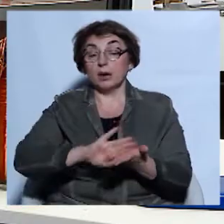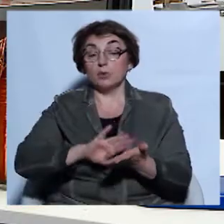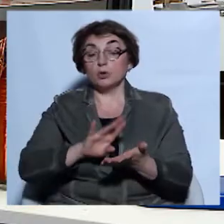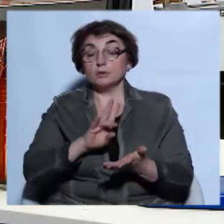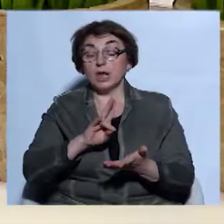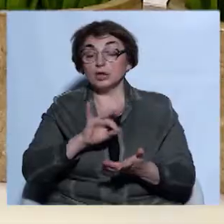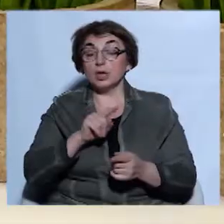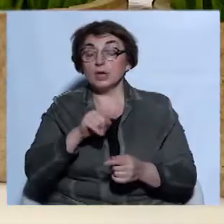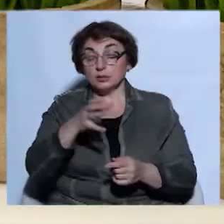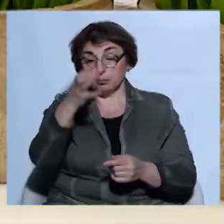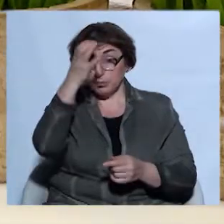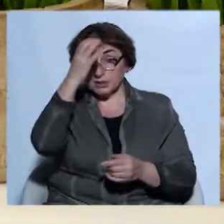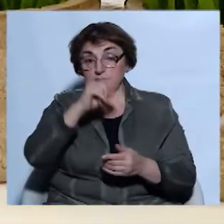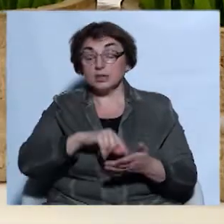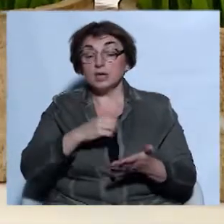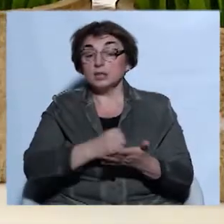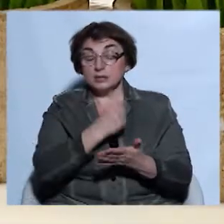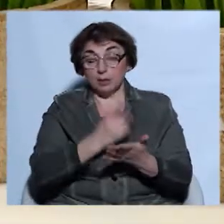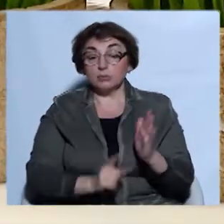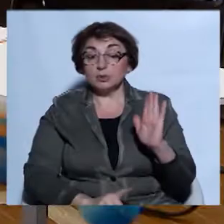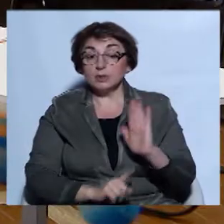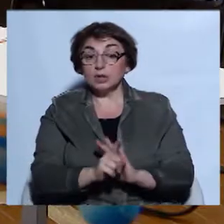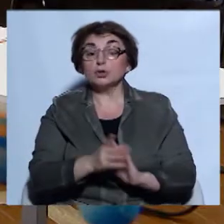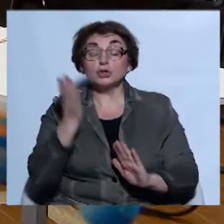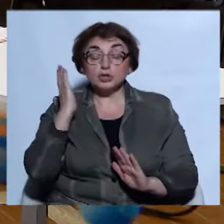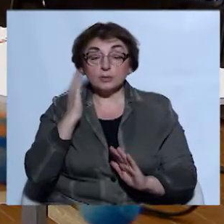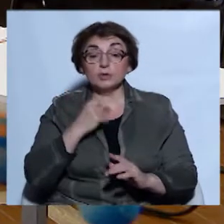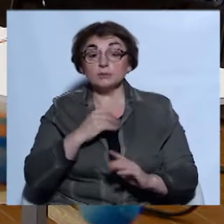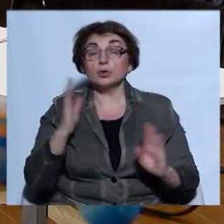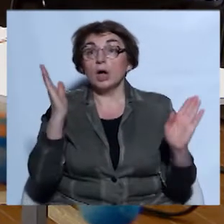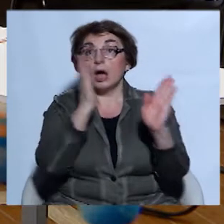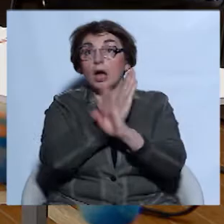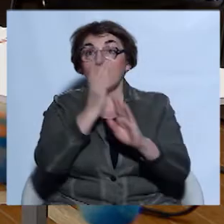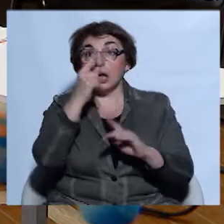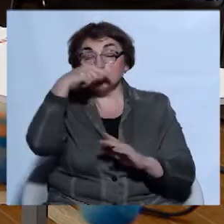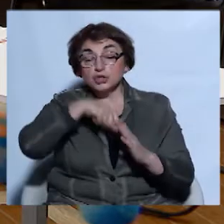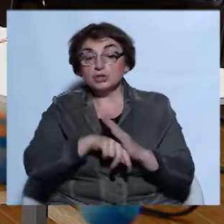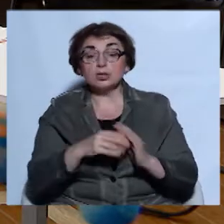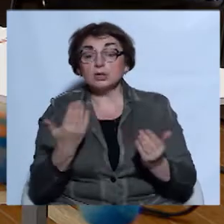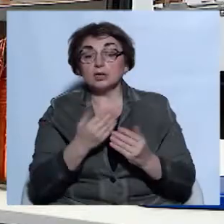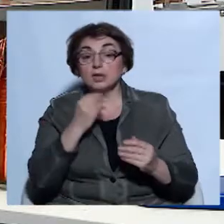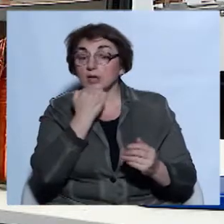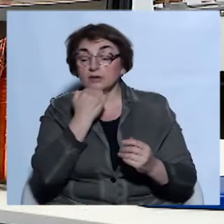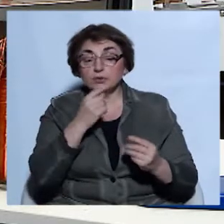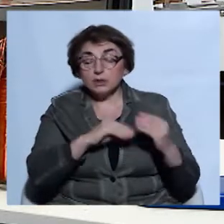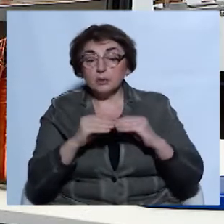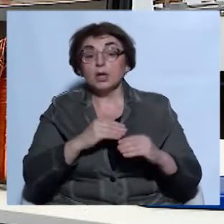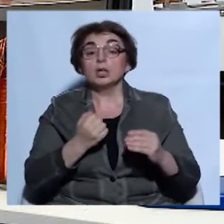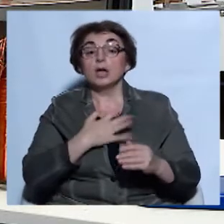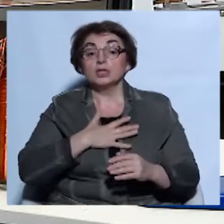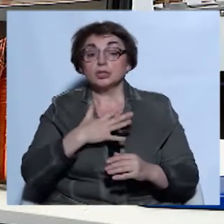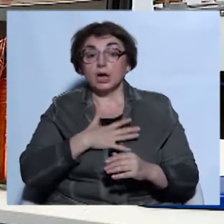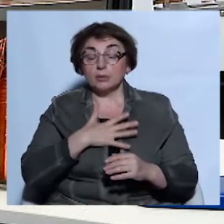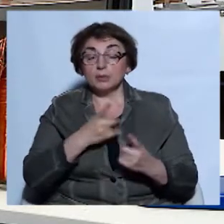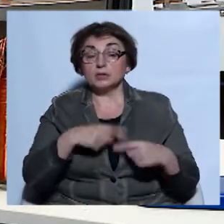ეს პრისტლისეული მეთოდი საფუძვლად დაედო შემდეგში უკვე ჰაერის კომპონენტების შესწავლას, ანუ